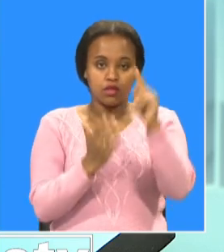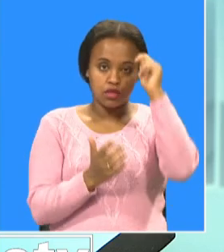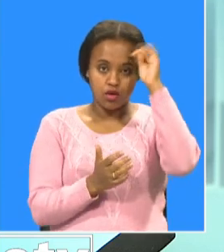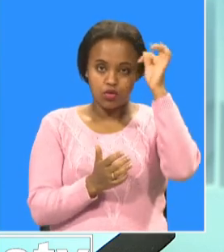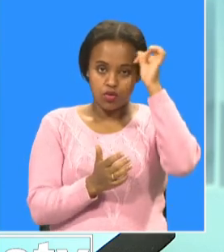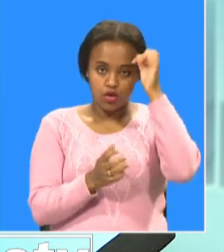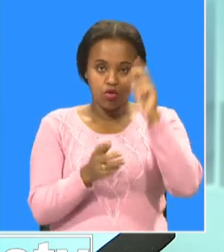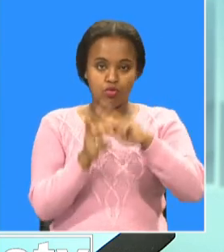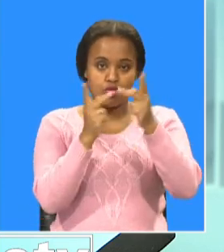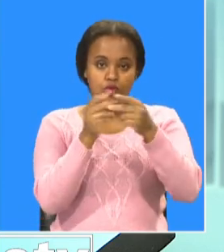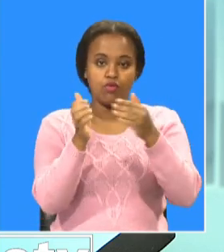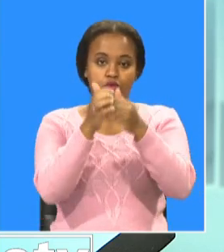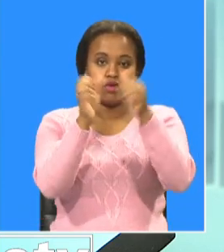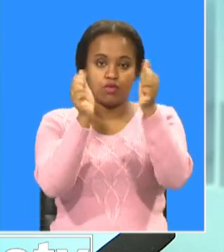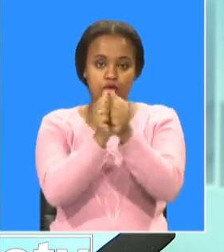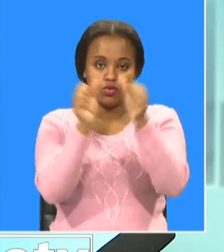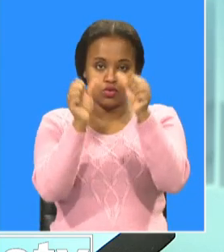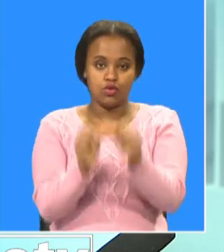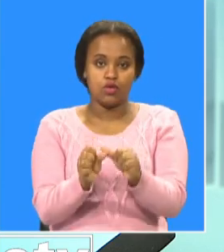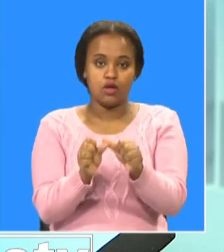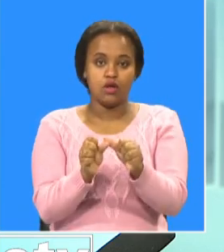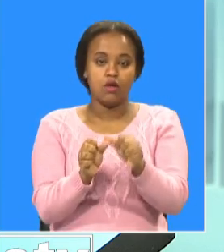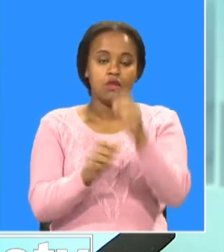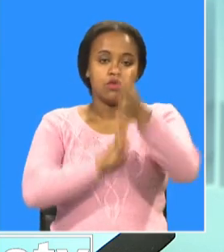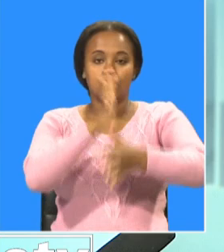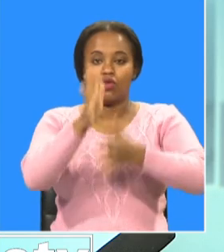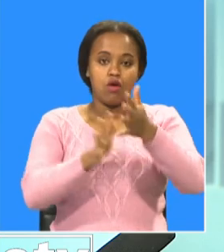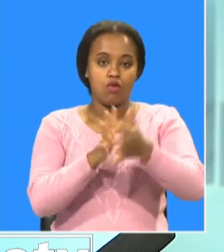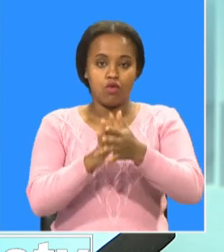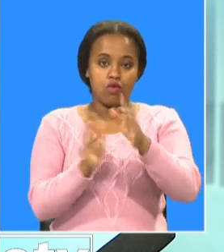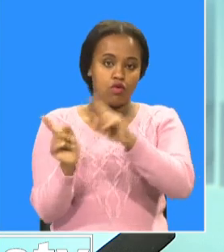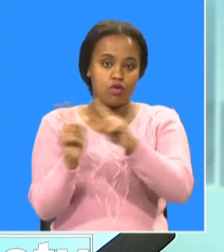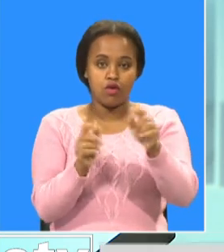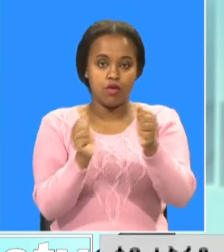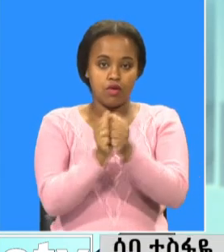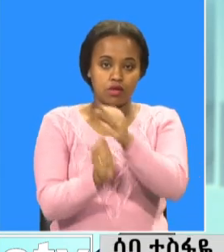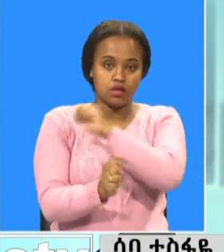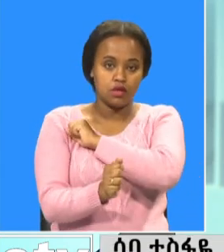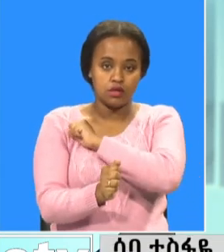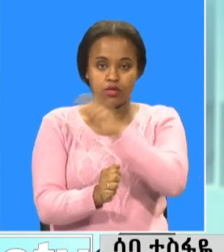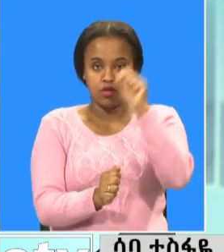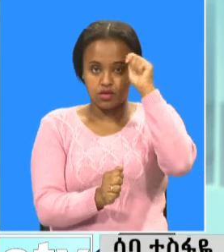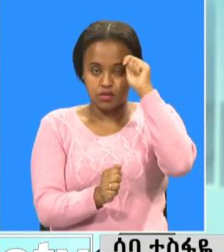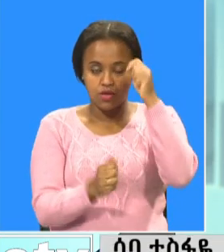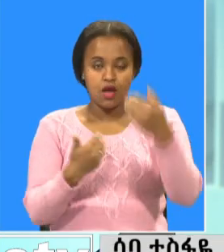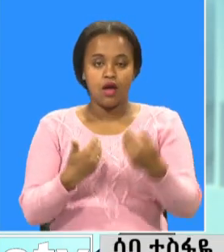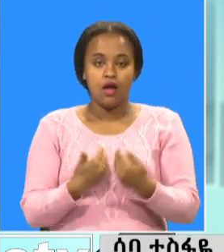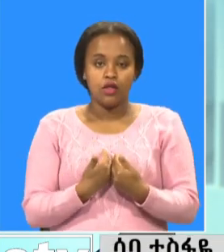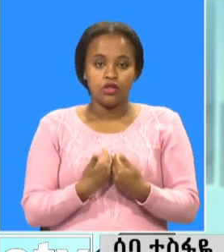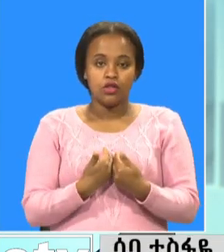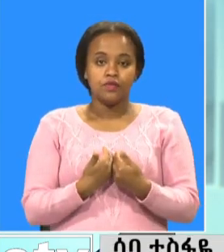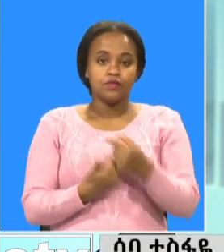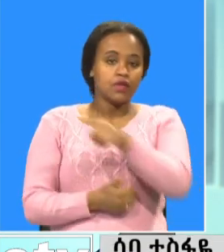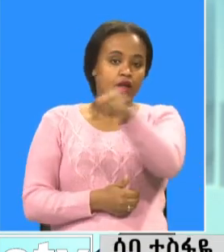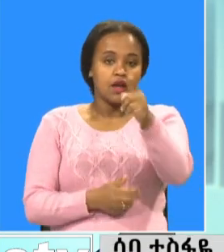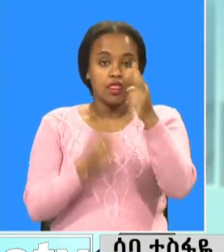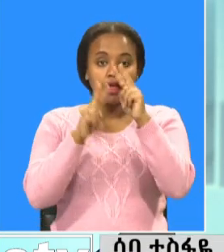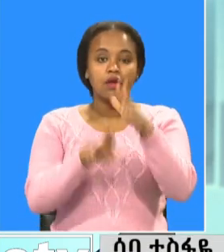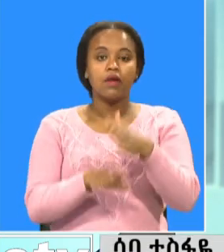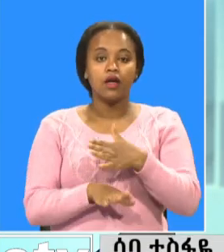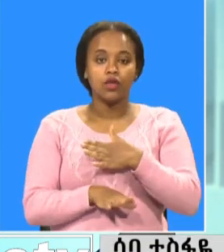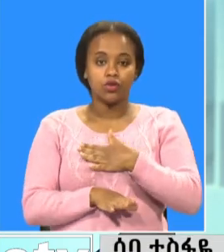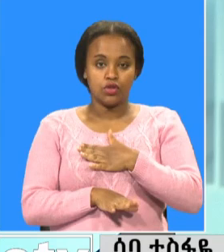ፕሮግራሙን የመራባብሪያችሁ ቆይታ አደርጋለሁ። እንዲሁም በመልክት ቋንቋ ደግሞ አብራን ሰባ ተስፋዬ አለች። እናንተ